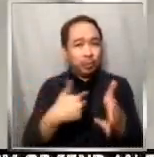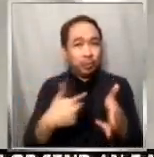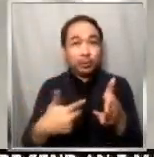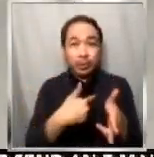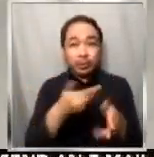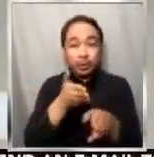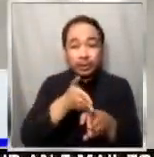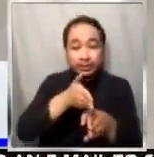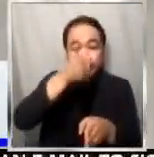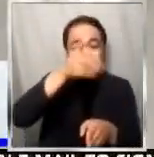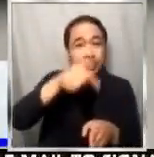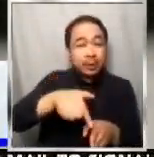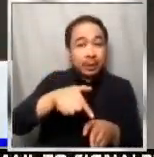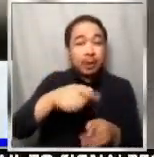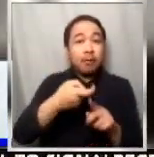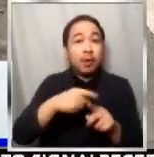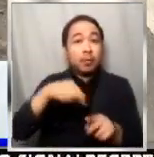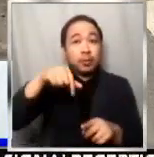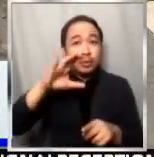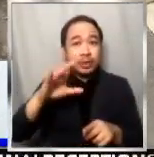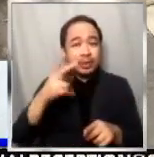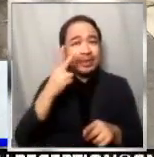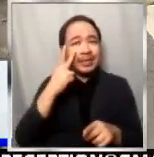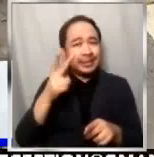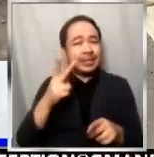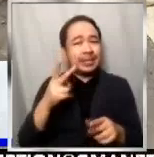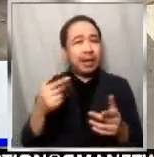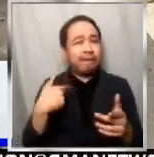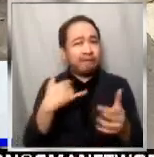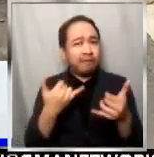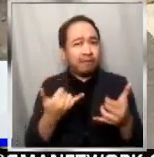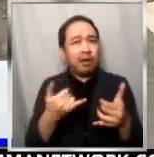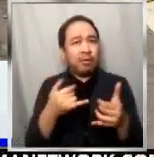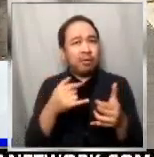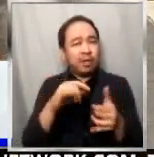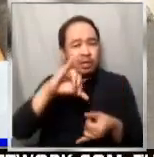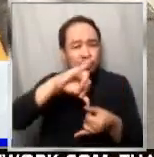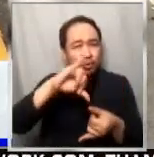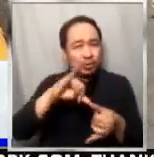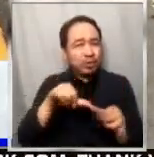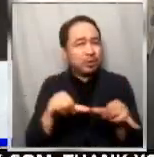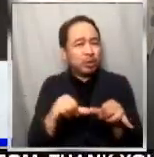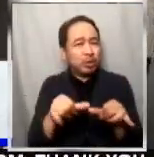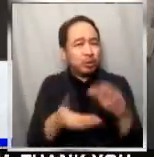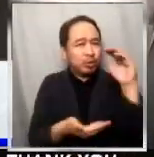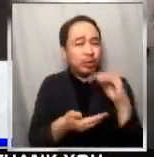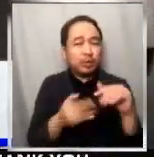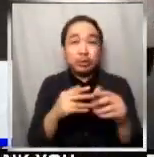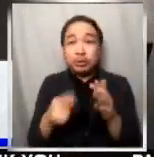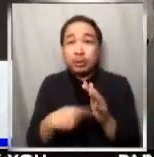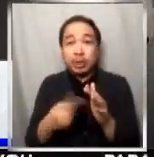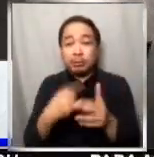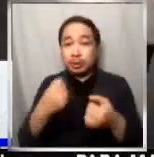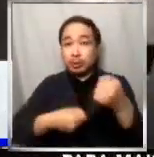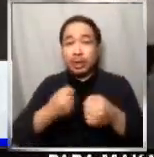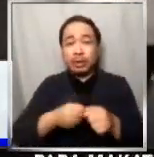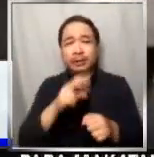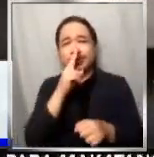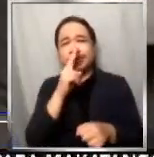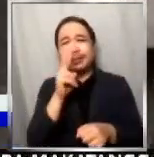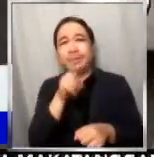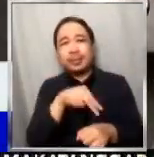Ilang pulgada lang ang taas at lapad dito, kaya minsan hindi raw napapansin ng mga motorista. Dami yung disgrace talaga